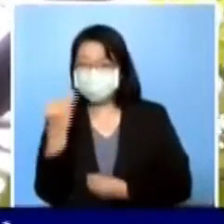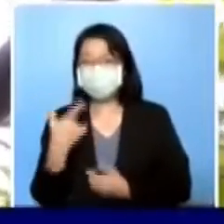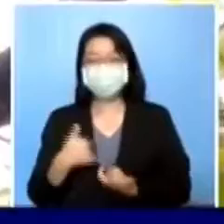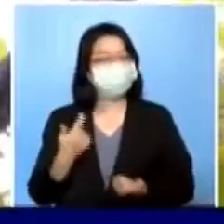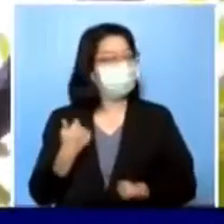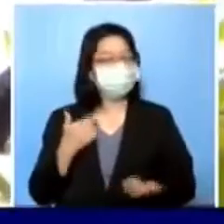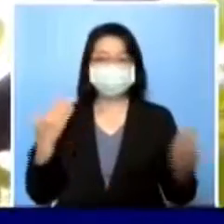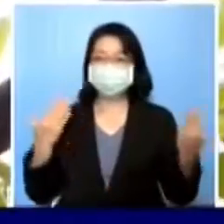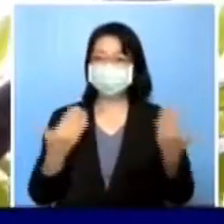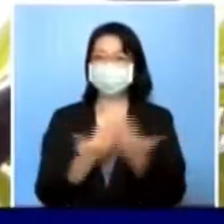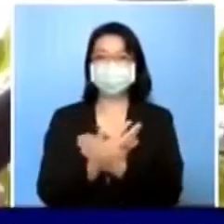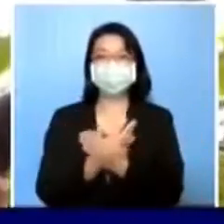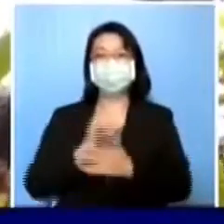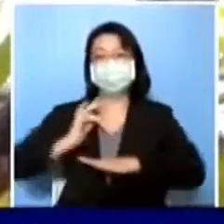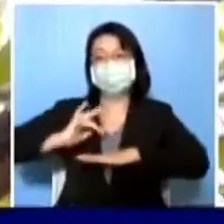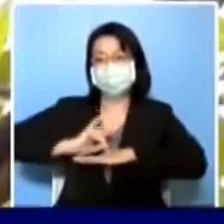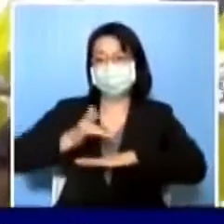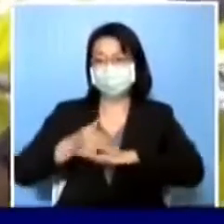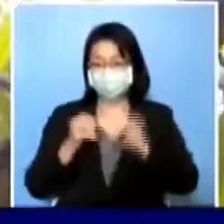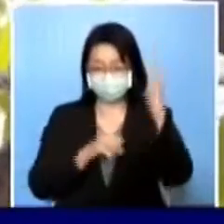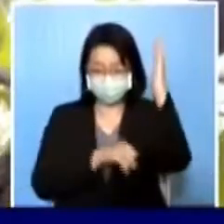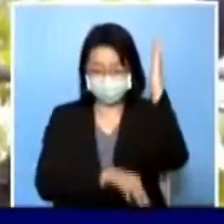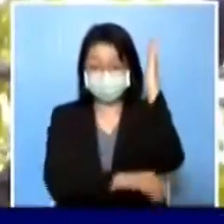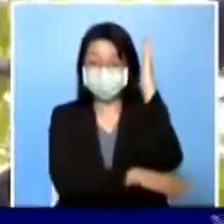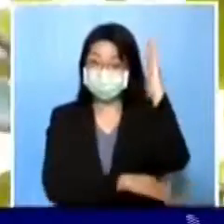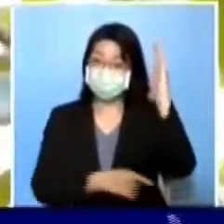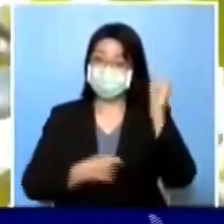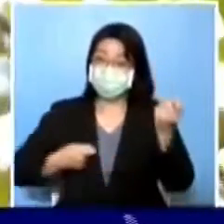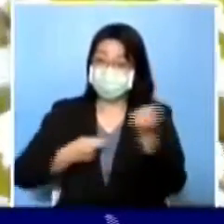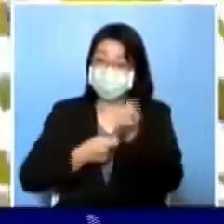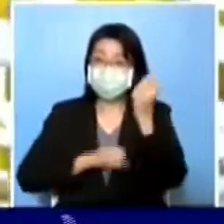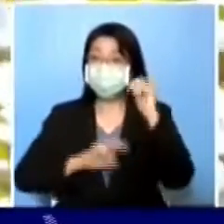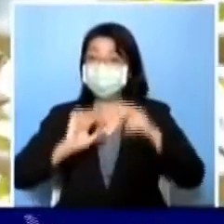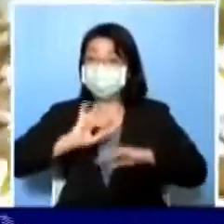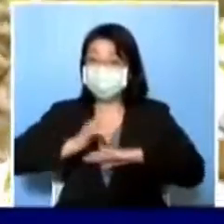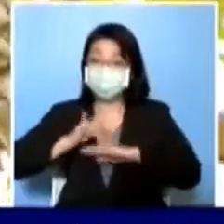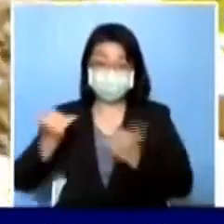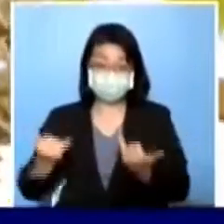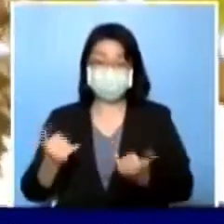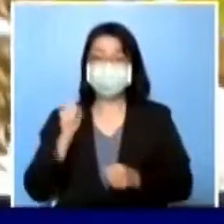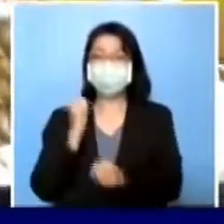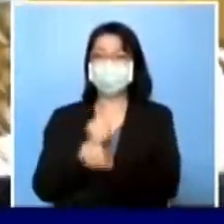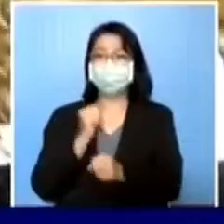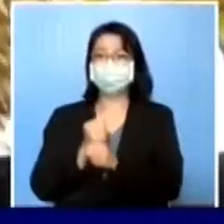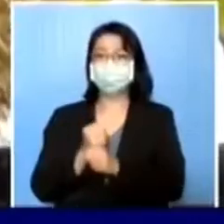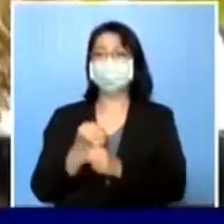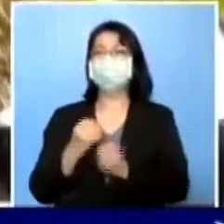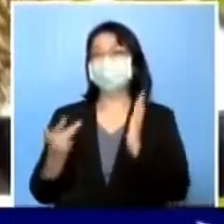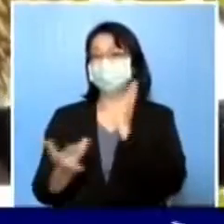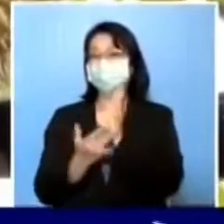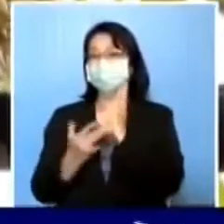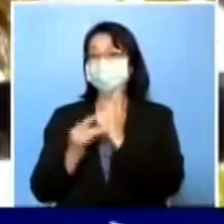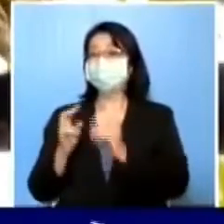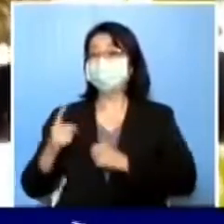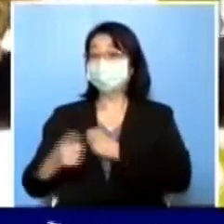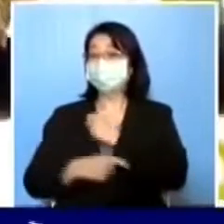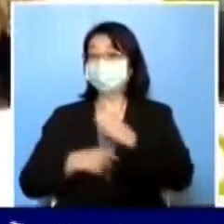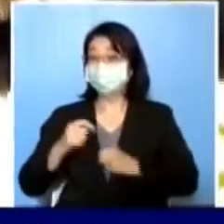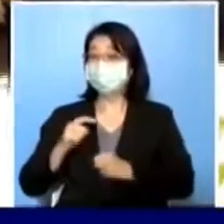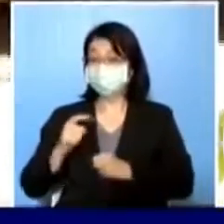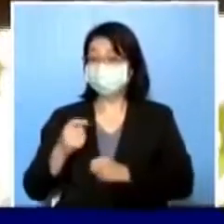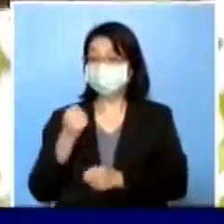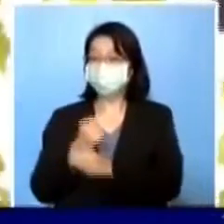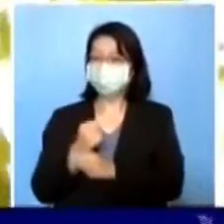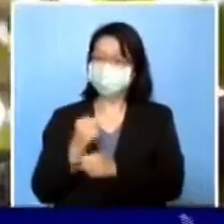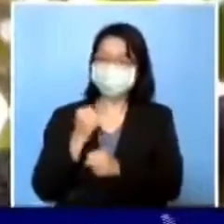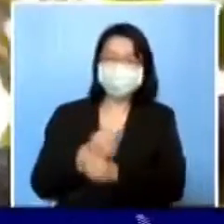รีย์โดยร่วมโครงการมาตรฐานอินทรีย์แบบมีส่วนร่วมกับมหาวิทยาลัยราชมงคลล้านนาวิทยาเขตพิษณุโลกให้ผล